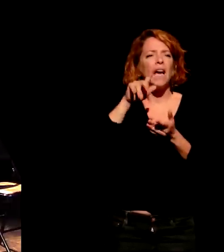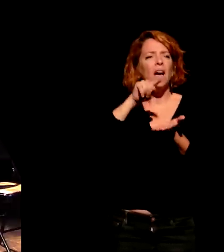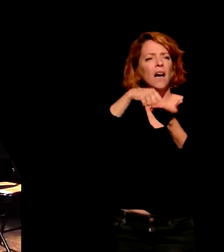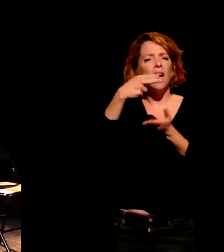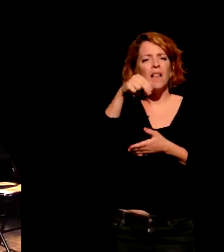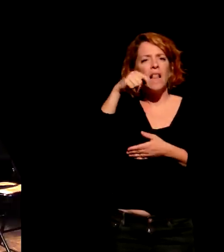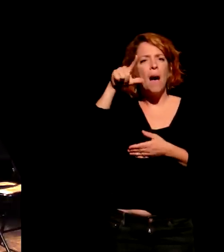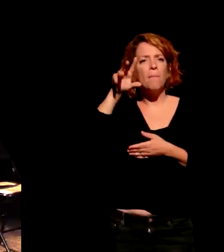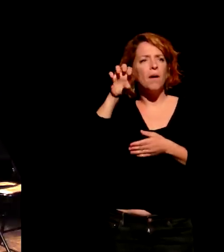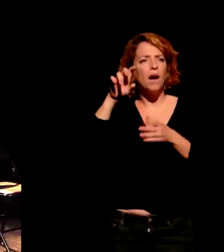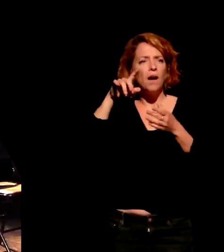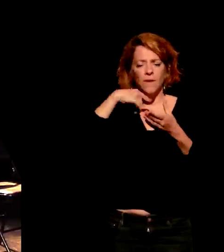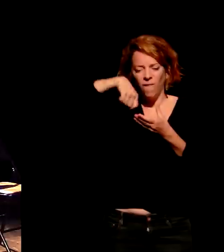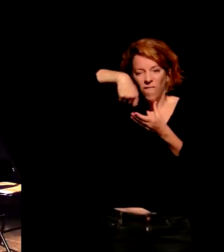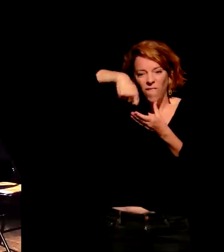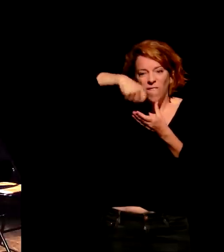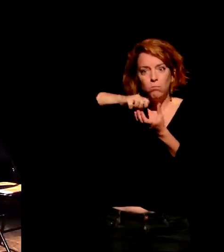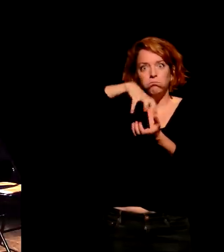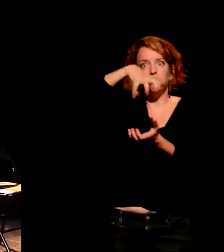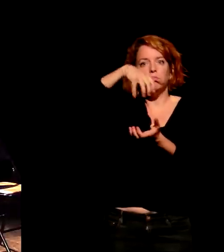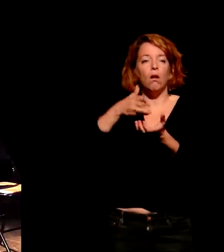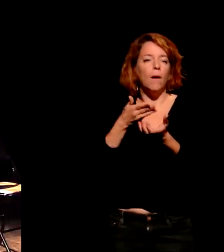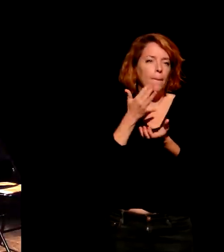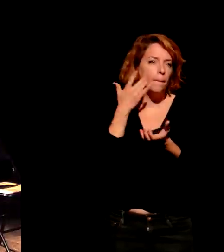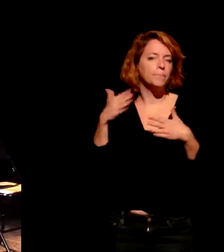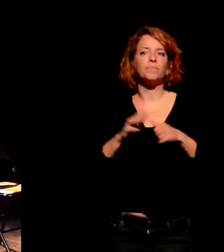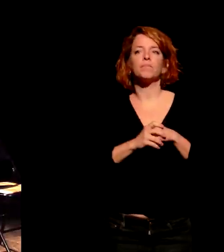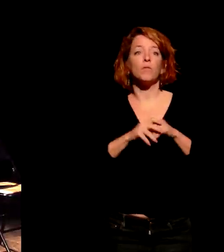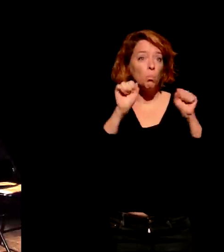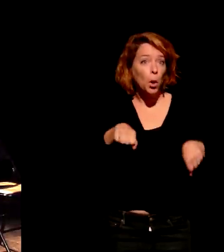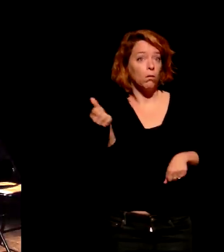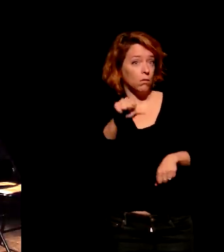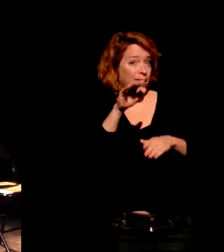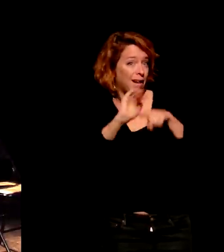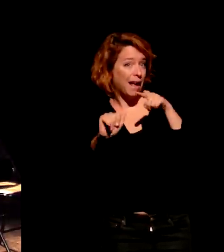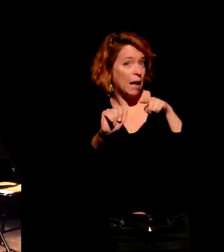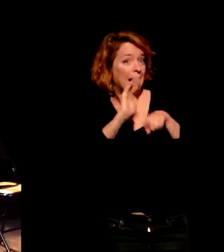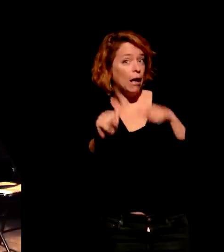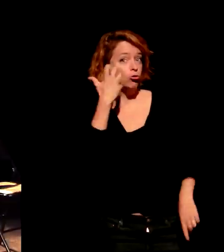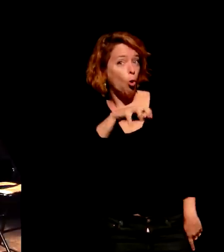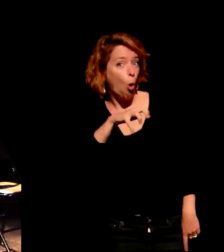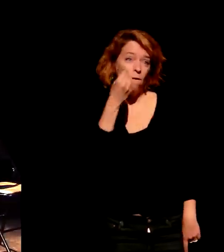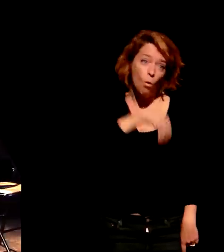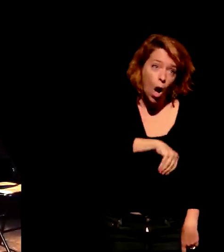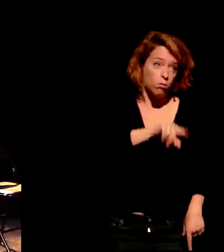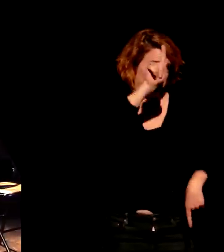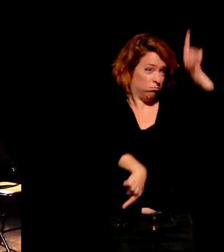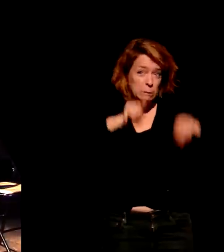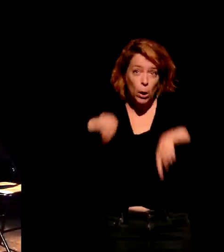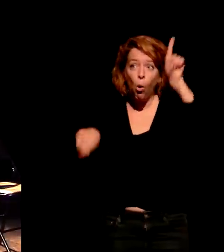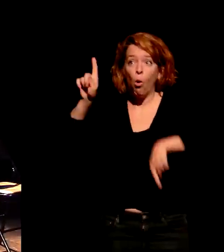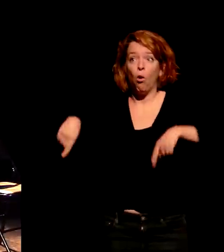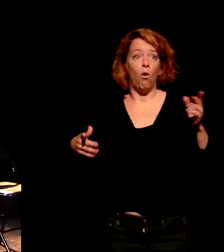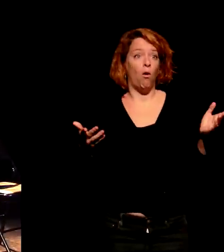café et du sucre, il touille et ça fait une espèce de mousse onctueuse. On peut le vouloir avec du lait, mais on peut vouloir que le lait soit chaud ou froid. Ce